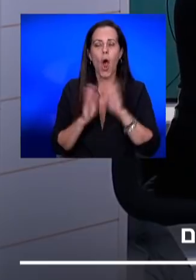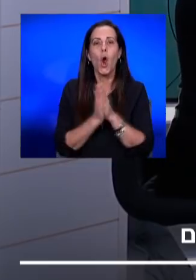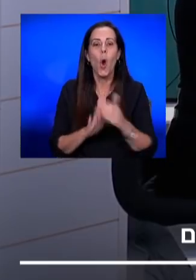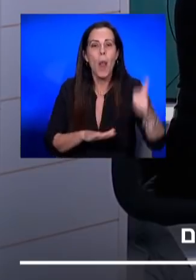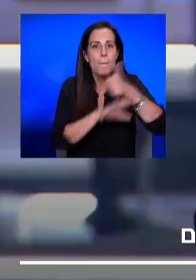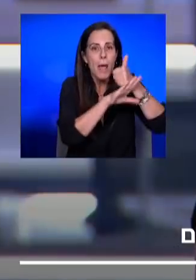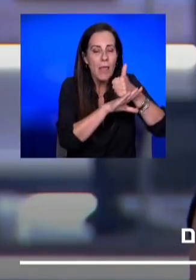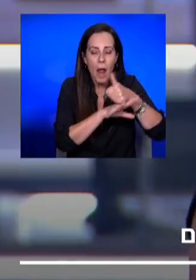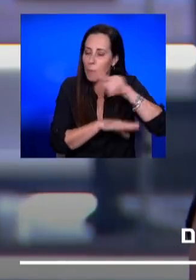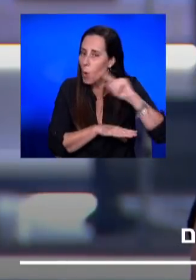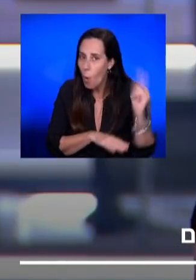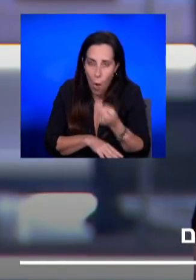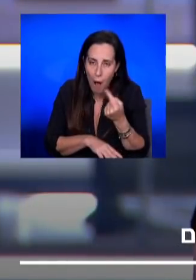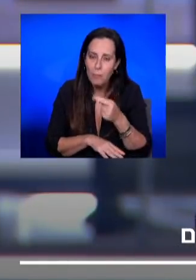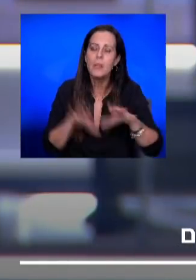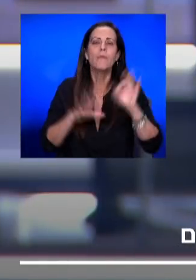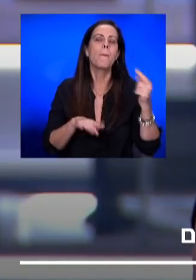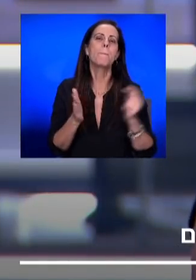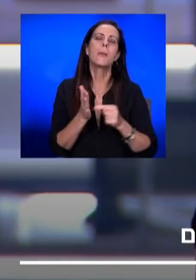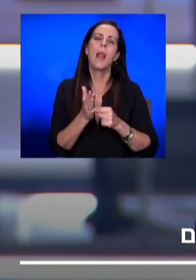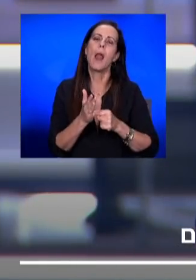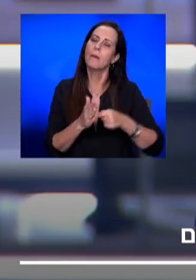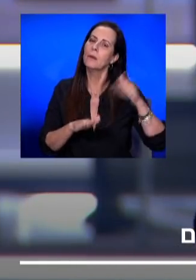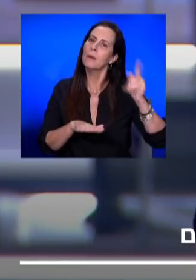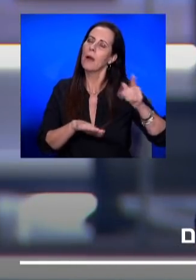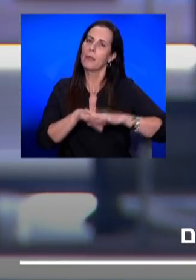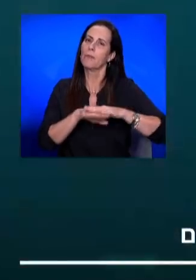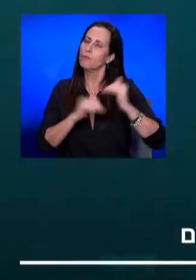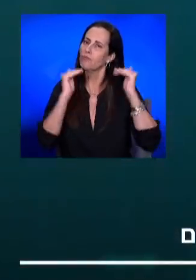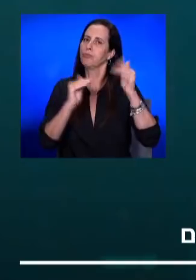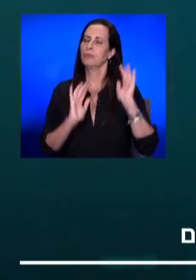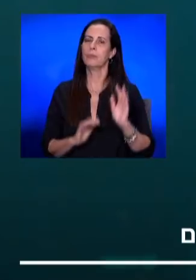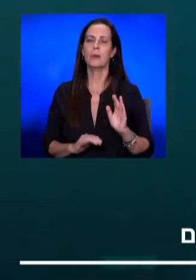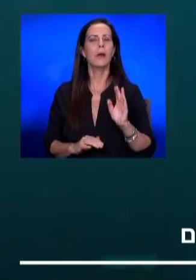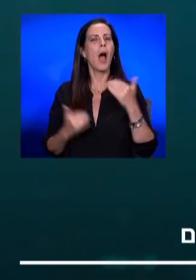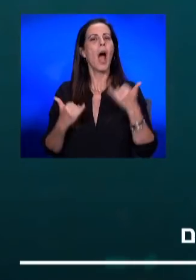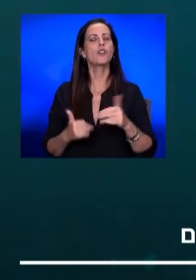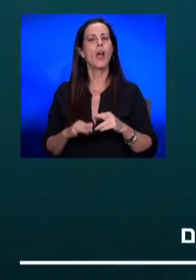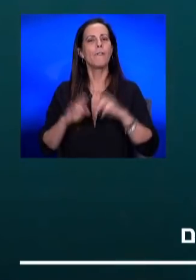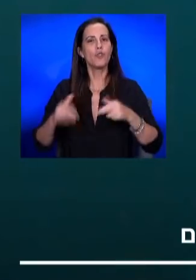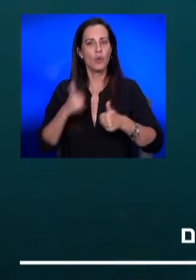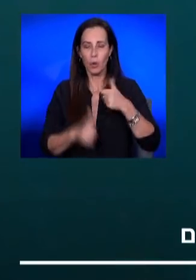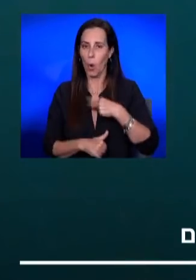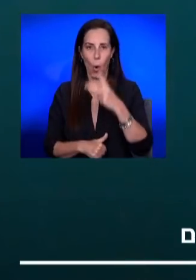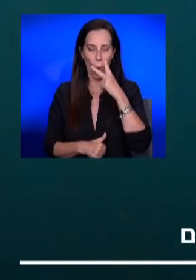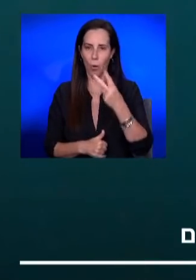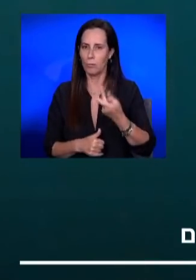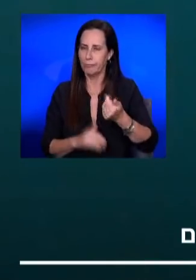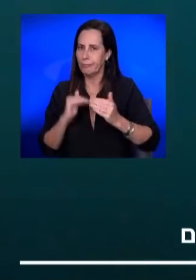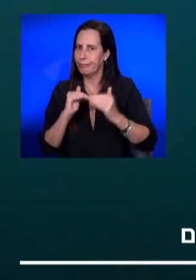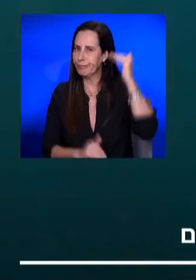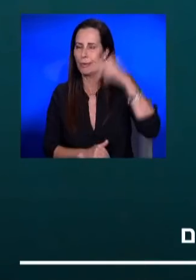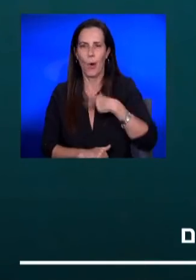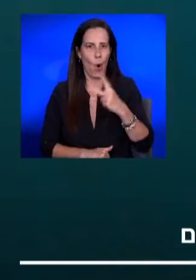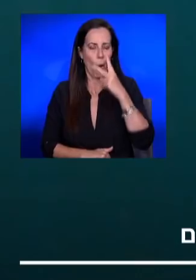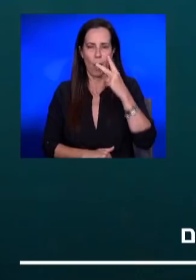רשות התחרות, כולם נבחרו בזכות ולא בחסד. אז בואי נדבר באמת על ענייני רשות התחרות. אנחנו רואות את גל ההתייקרויות, אנחנו רואות את